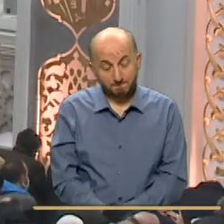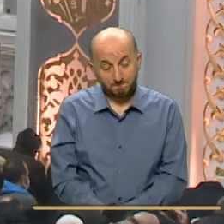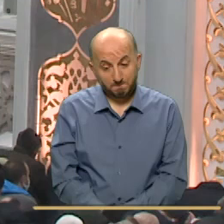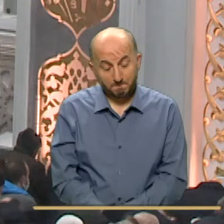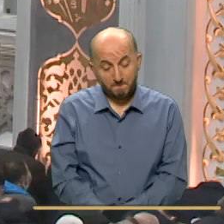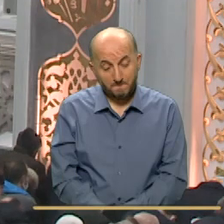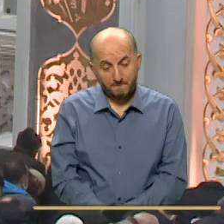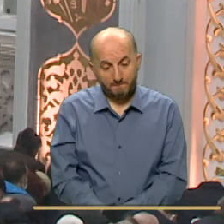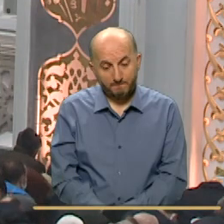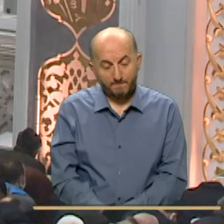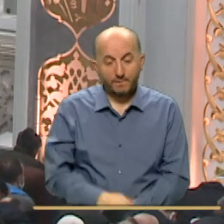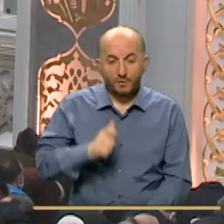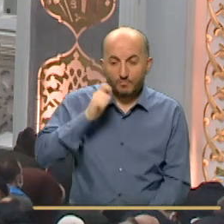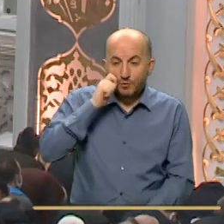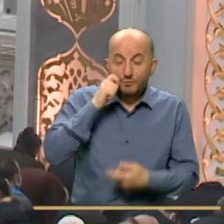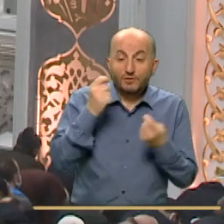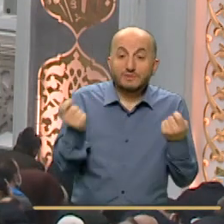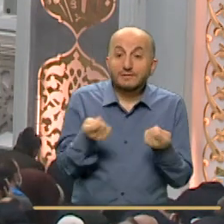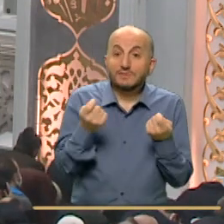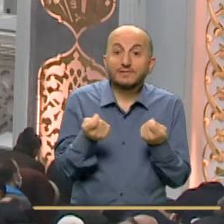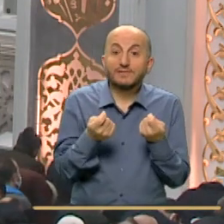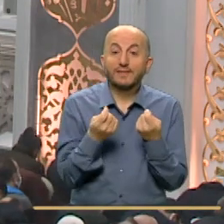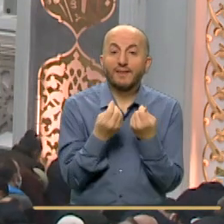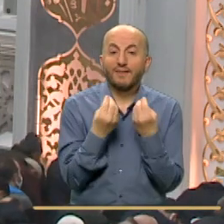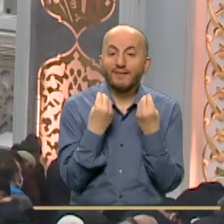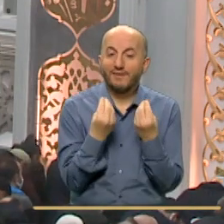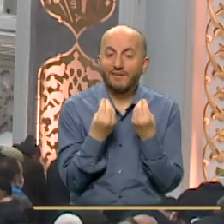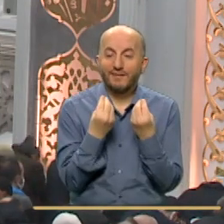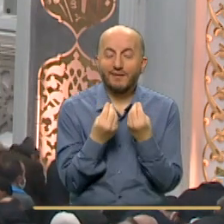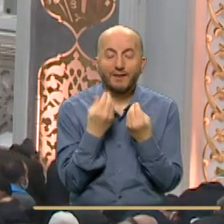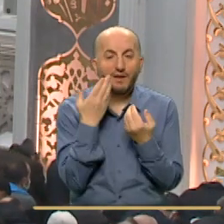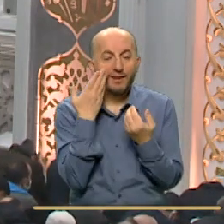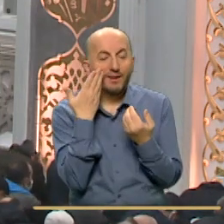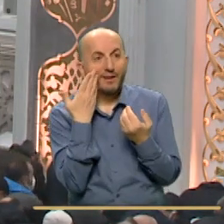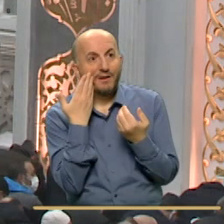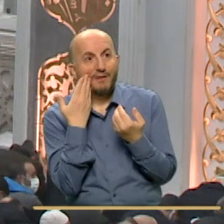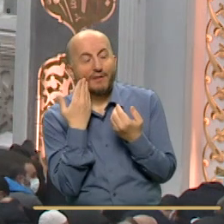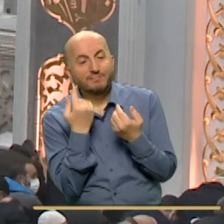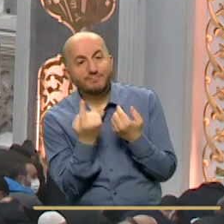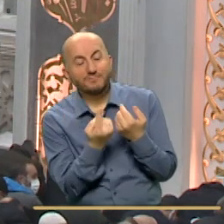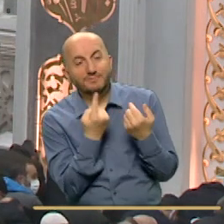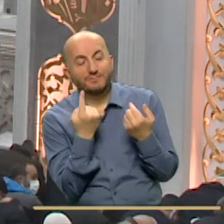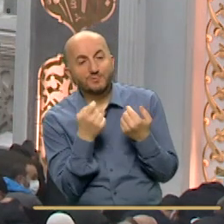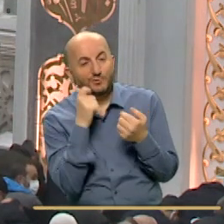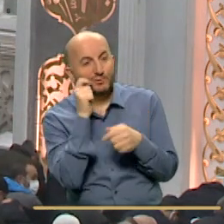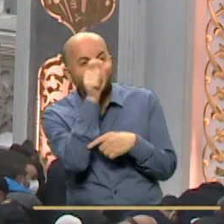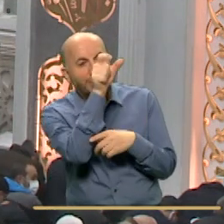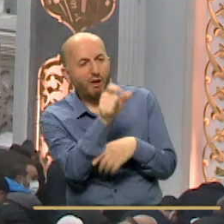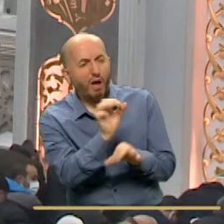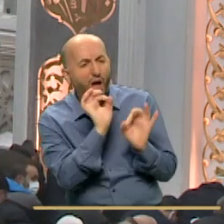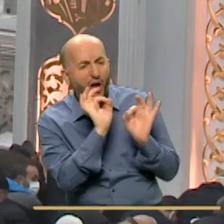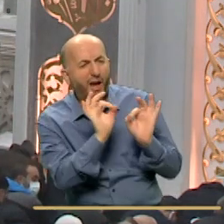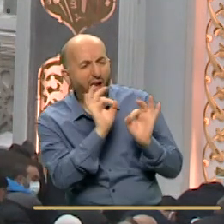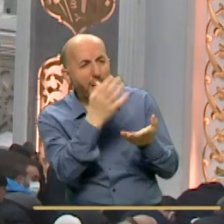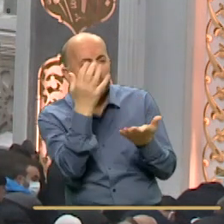buyurdu. Müminin işi ne acayiptir, ne imrenilecek bir durumdur. Her durumda,